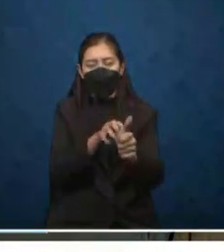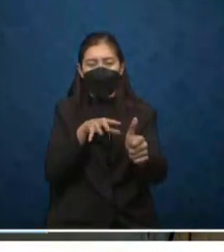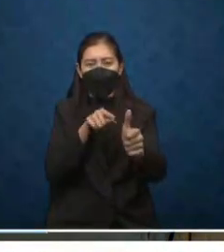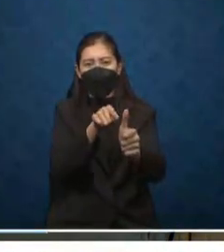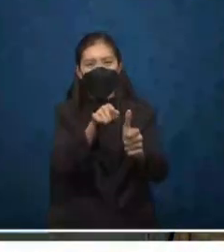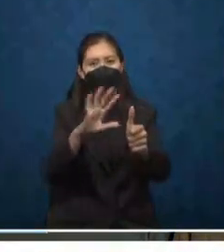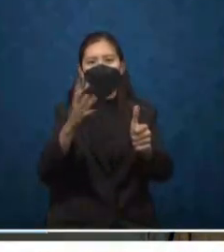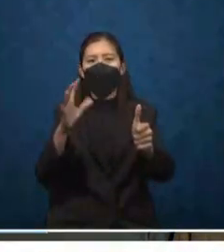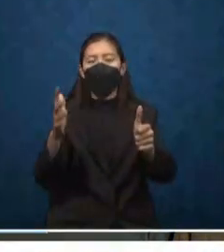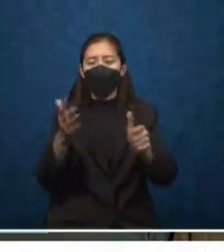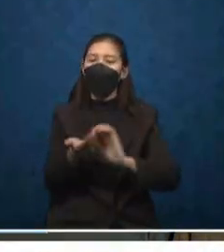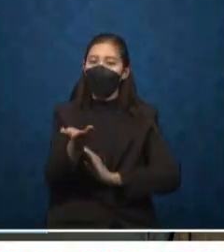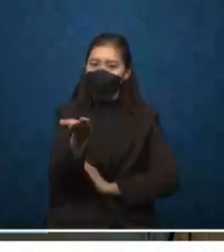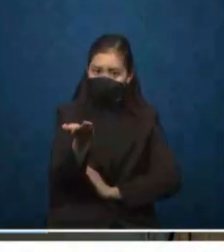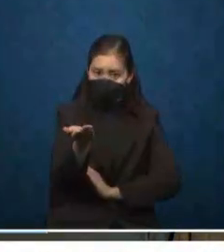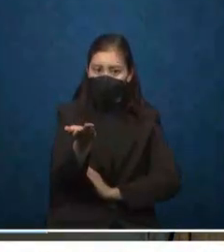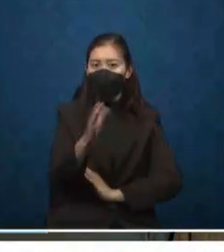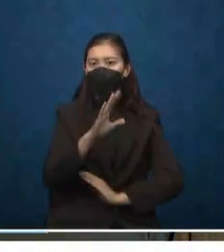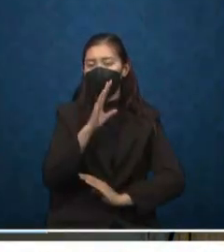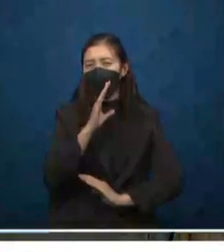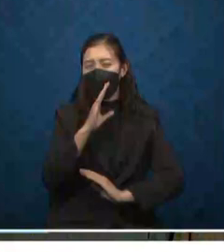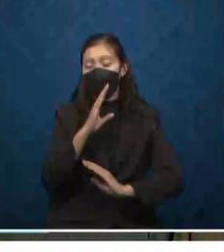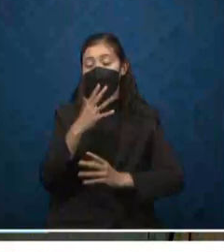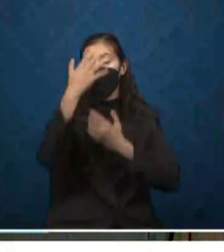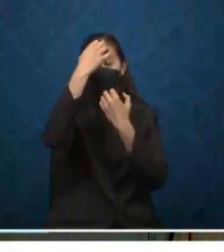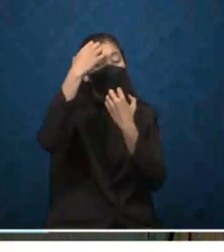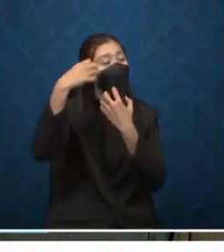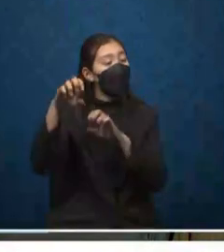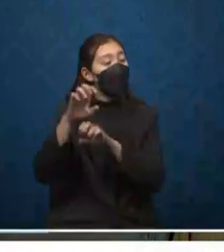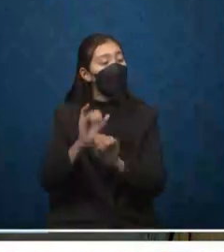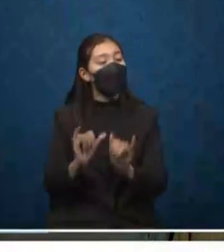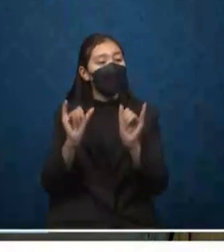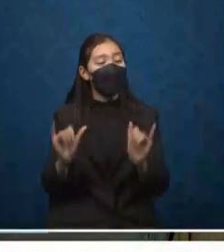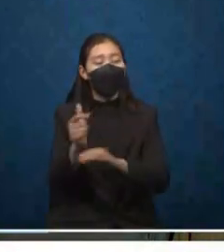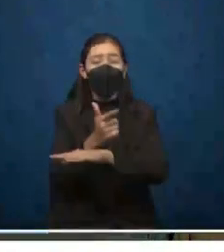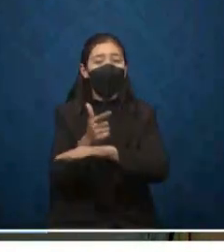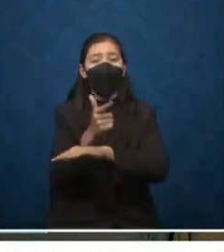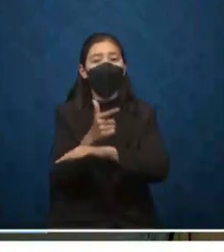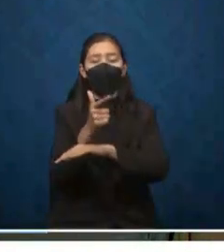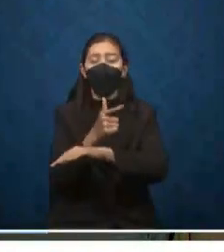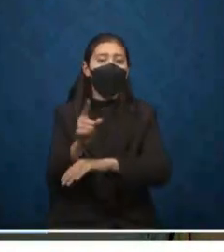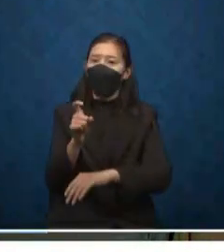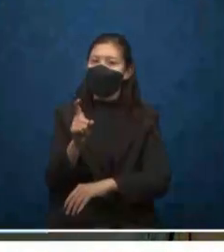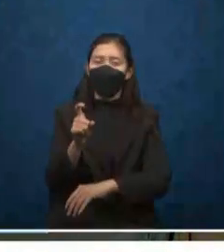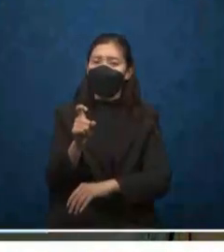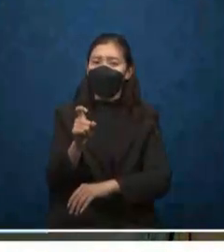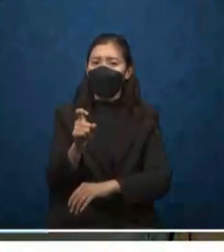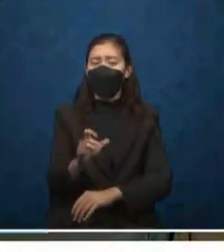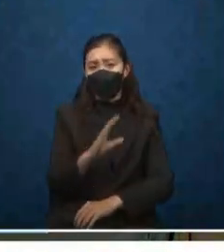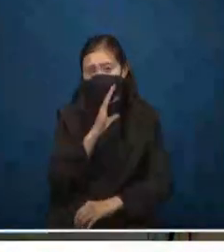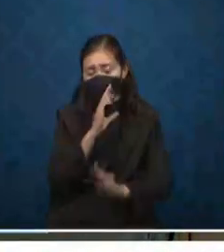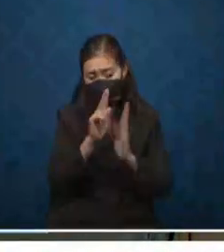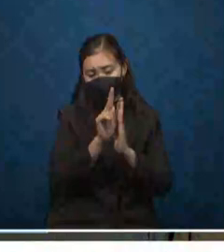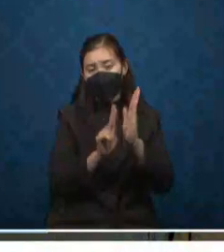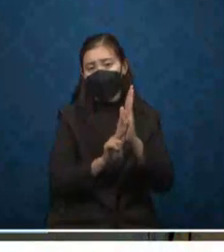ำไปยังฝ่ายบริหารนะครับว่าเรื่องนี้ปล่อยรอช้าไม่ได้จะต้องรีบแก้ไขระเบียบแต่ในระหว่างที่กำลังแก้ไขระเบียบซึ่งใช้เวลาแน่นอนนั้นเนี่ยควร